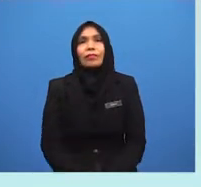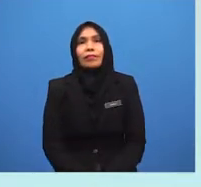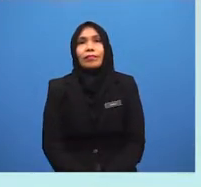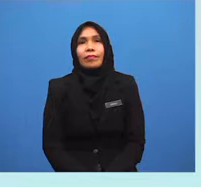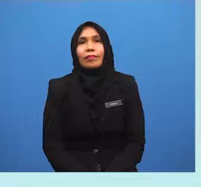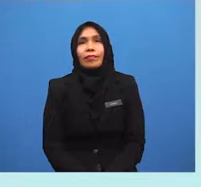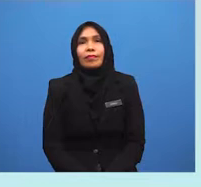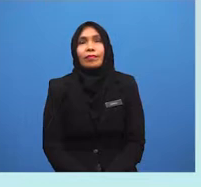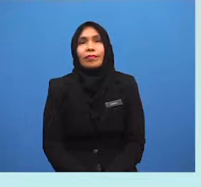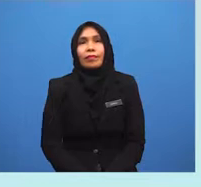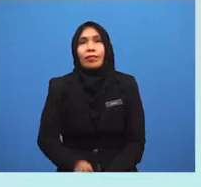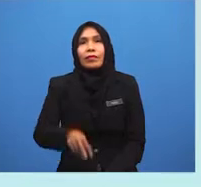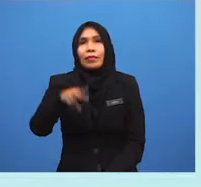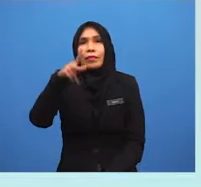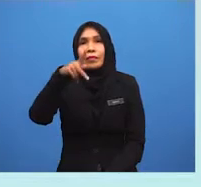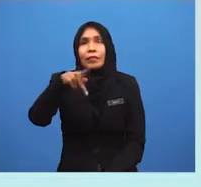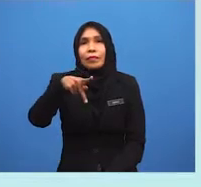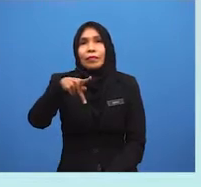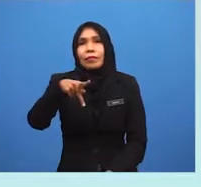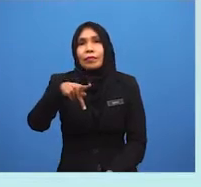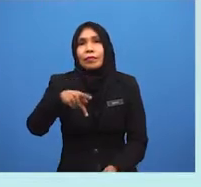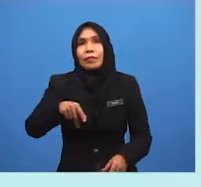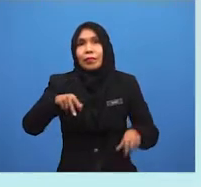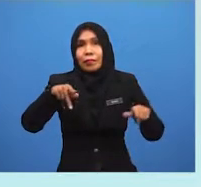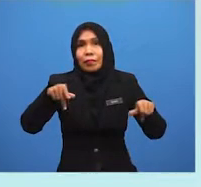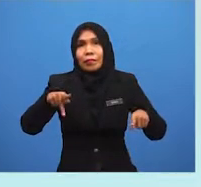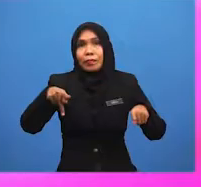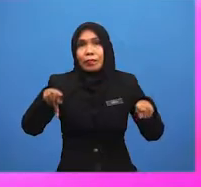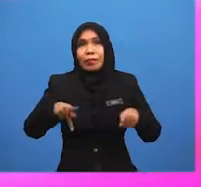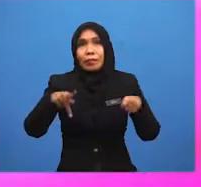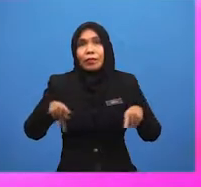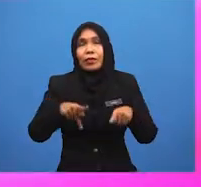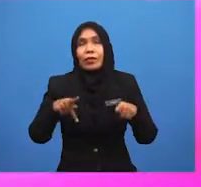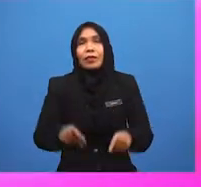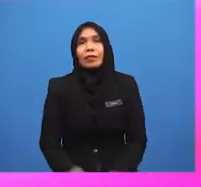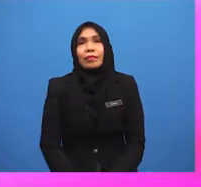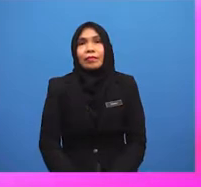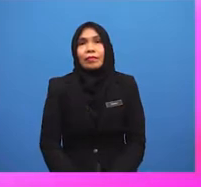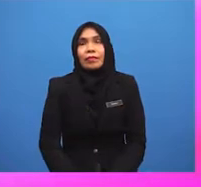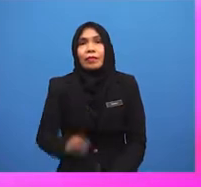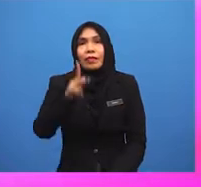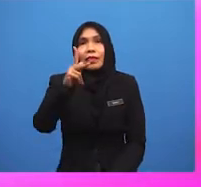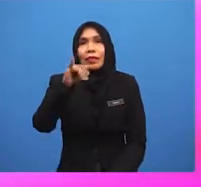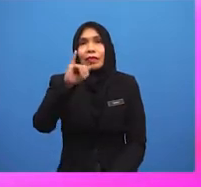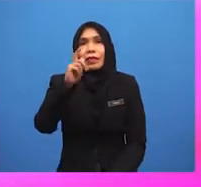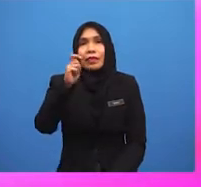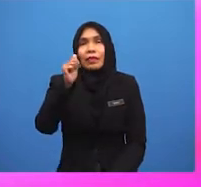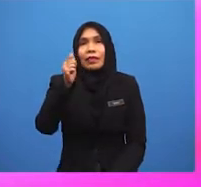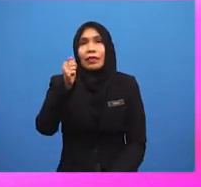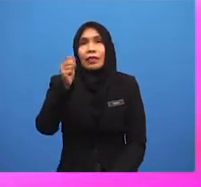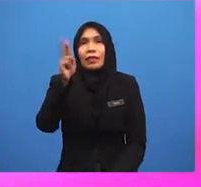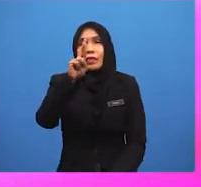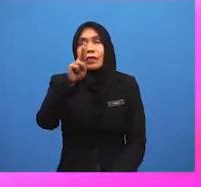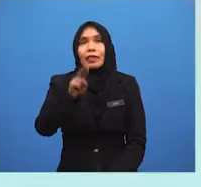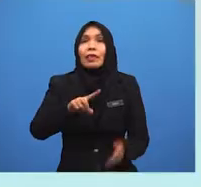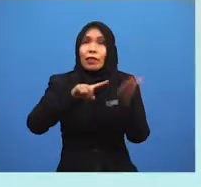Program Kitar Semula Anjuran Pangsapuri Nusa Bilang. Murid-murid, cuba menjawab soalan